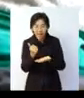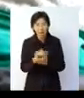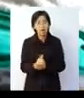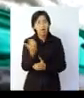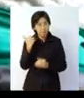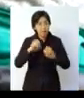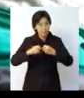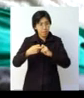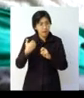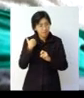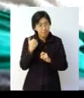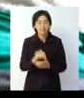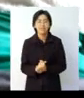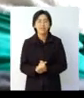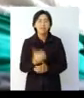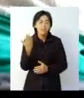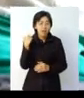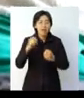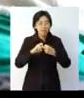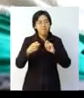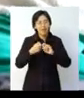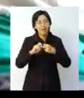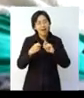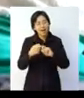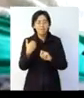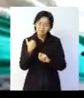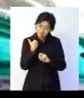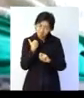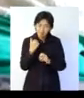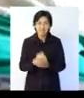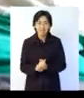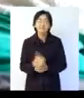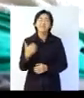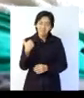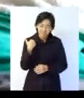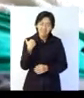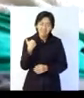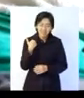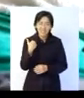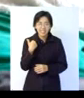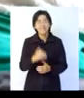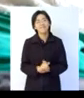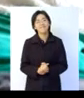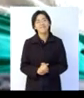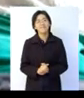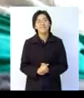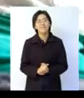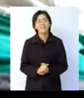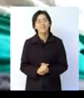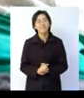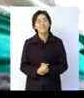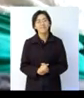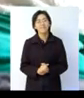ๆก็ส่วนมากเท่าที่ทำมามีปัญหาอุปสรรคอะไร ถามว่ามีครับ เยอะไหมคะ มี